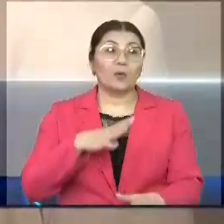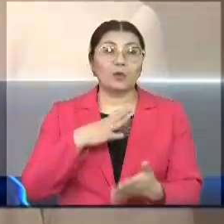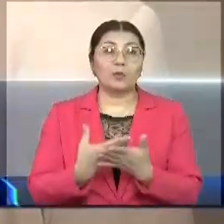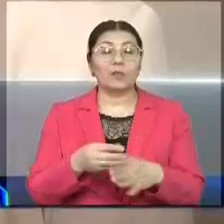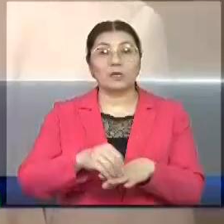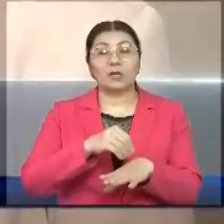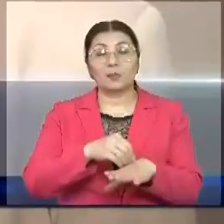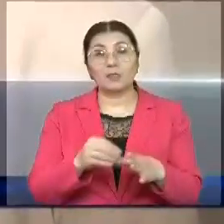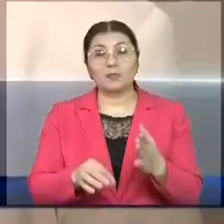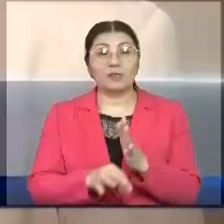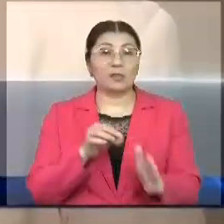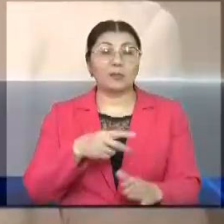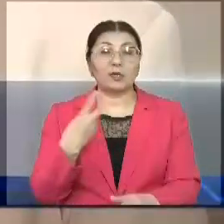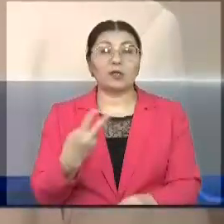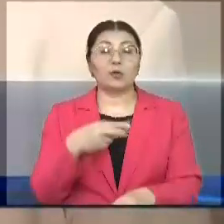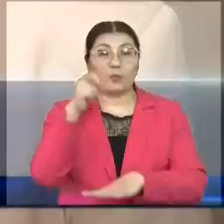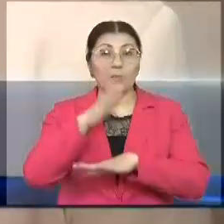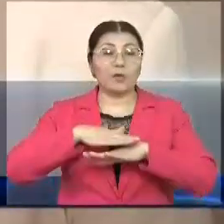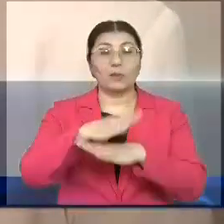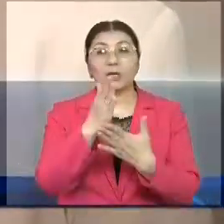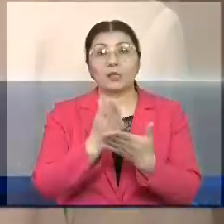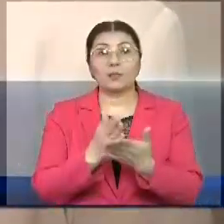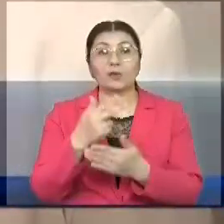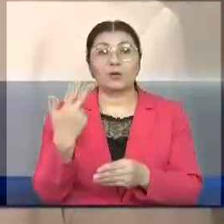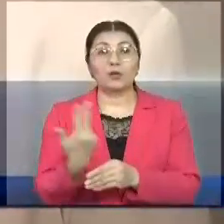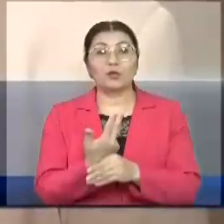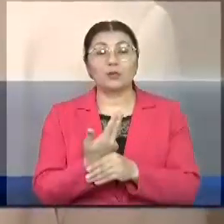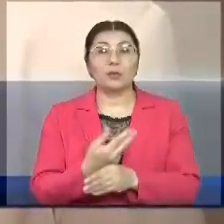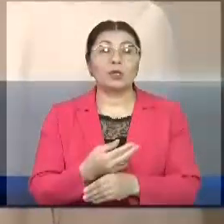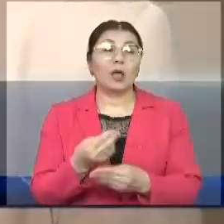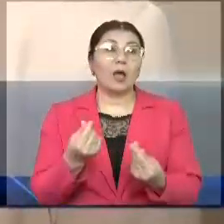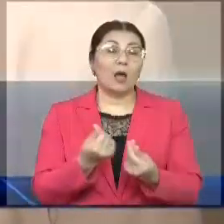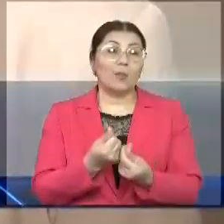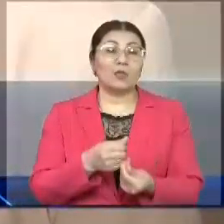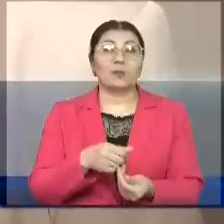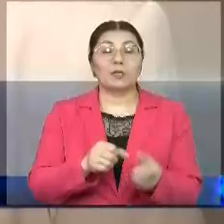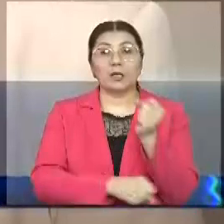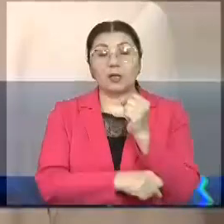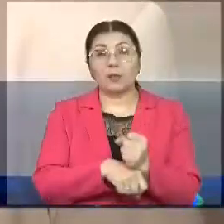болып сайланғандардың 2-ті мемлекеттік қызметшілер, 3-ті бюджеттік ұйым қызметкері, 1-ті уақытша